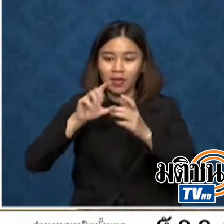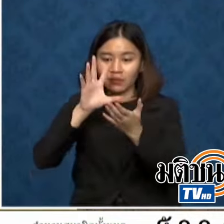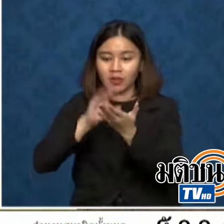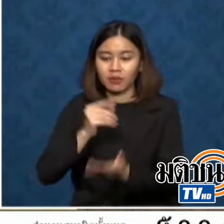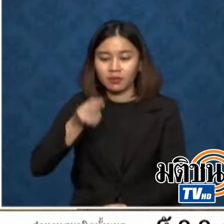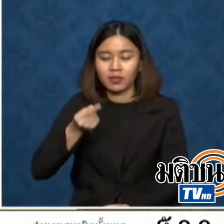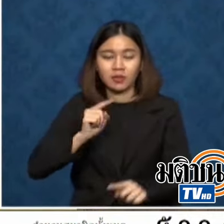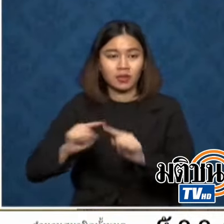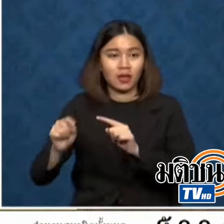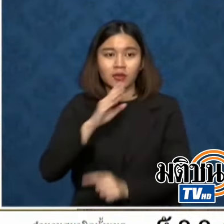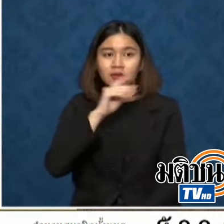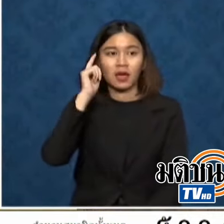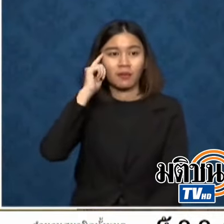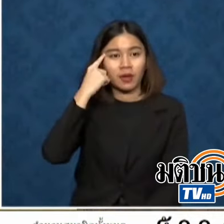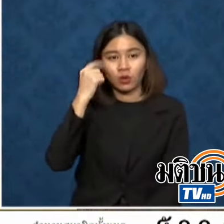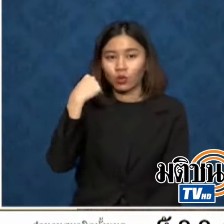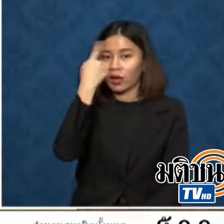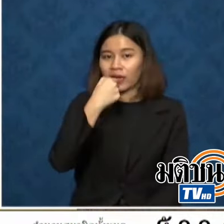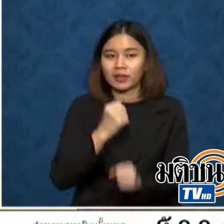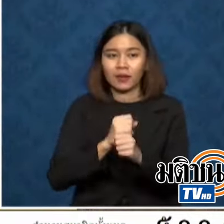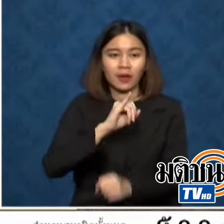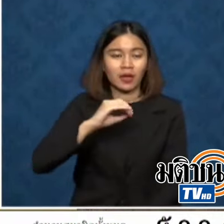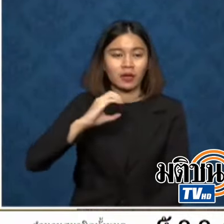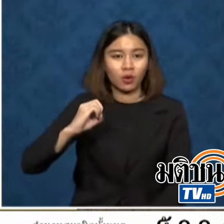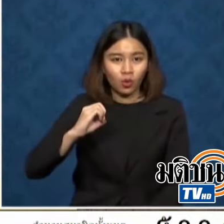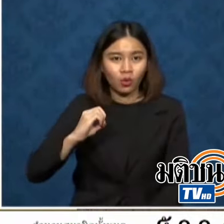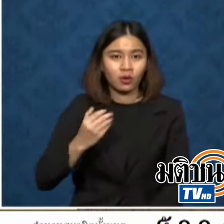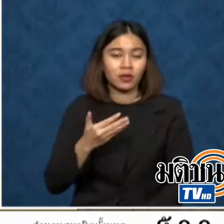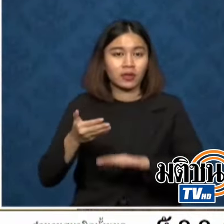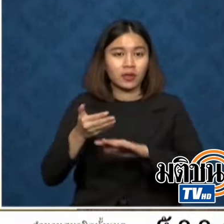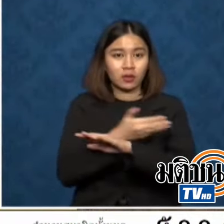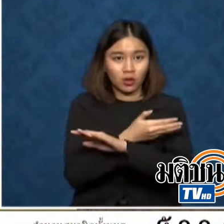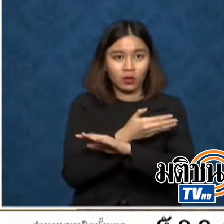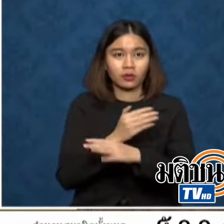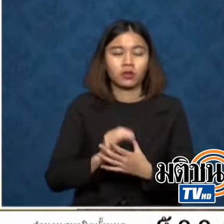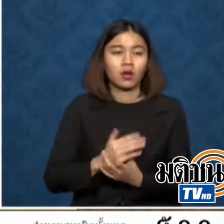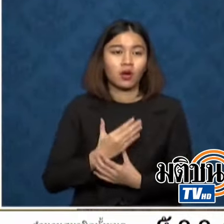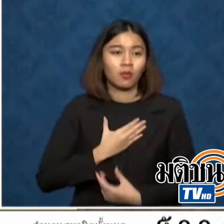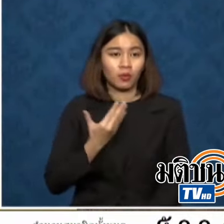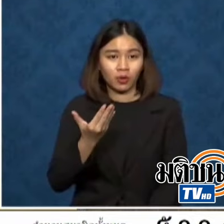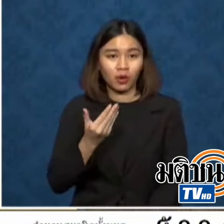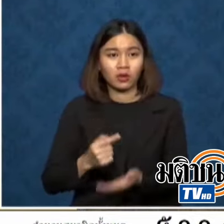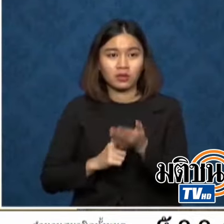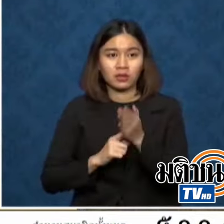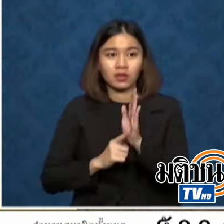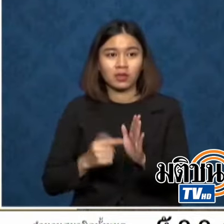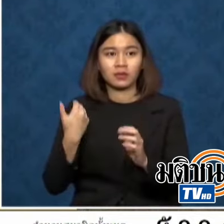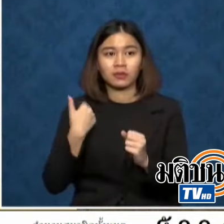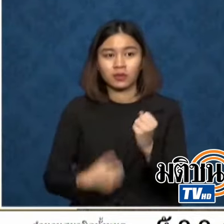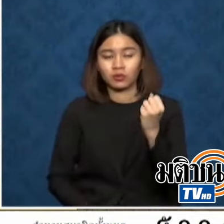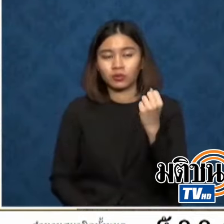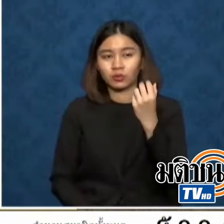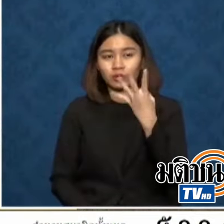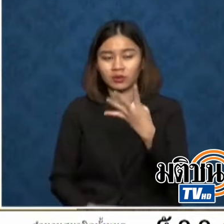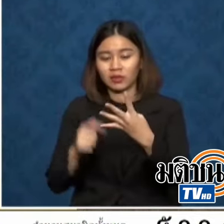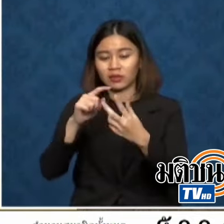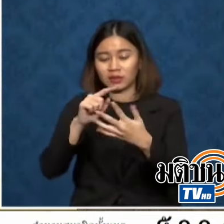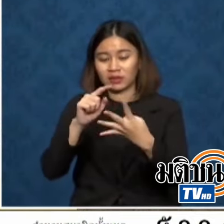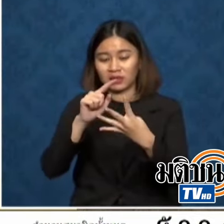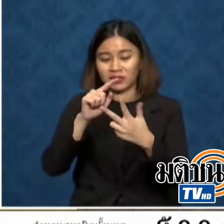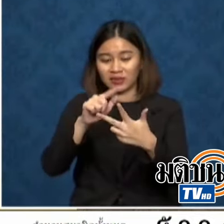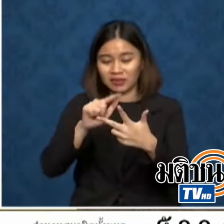จริงถ้าท่านยังไม่รู้ว่าใครเป็นคนทำ ioในช่วงที่ผ่านมาผมขอเสนอ 2-3ให้ท่านไปอ่าน